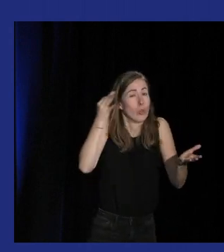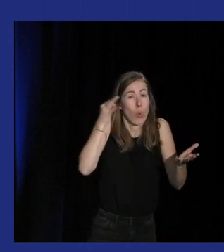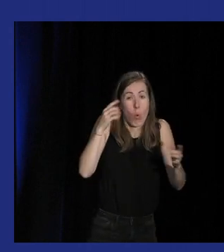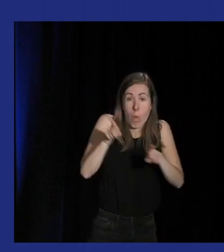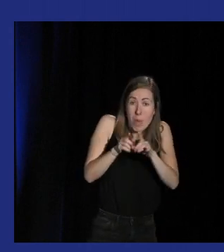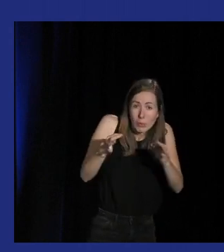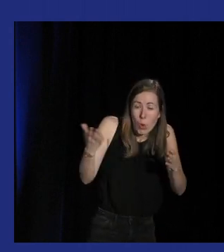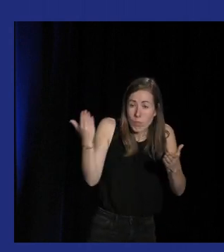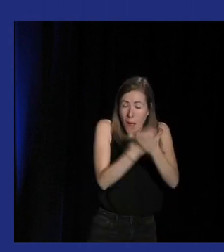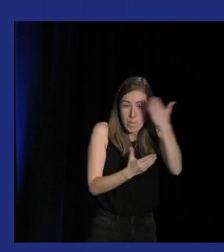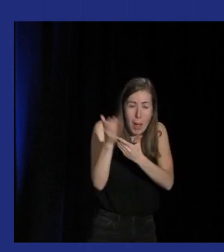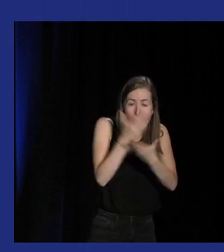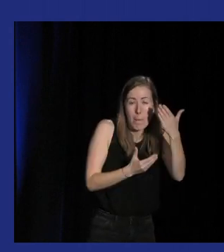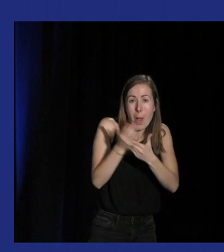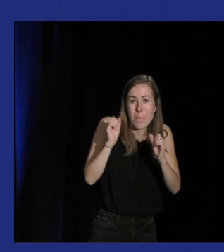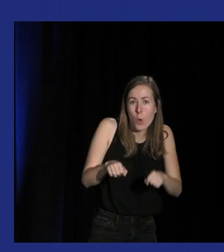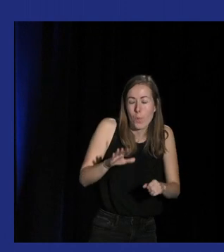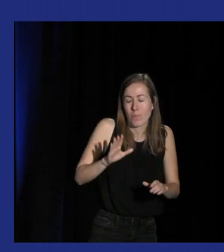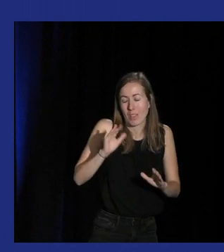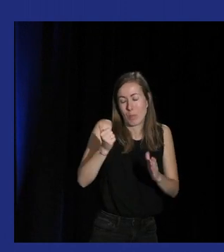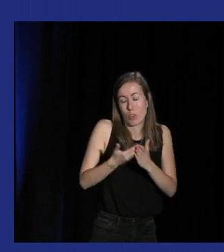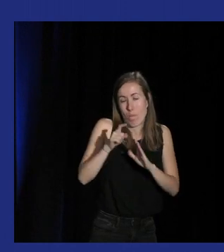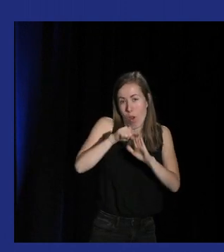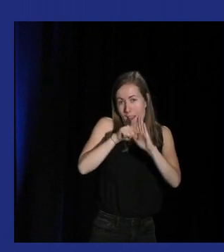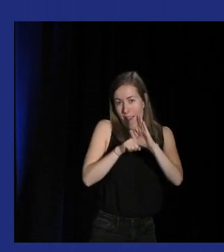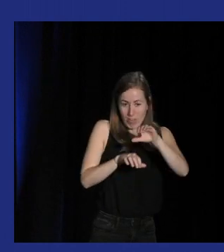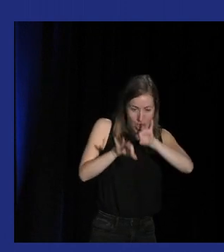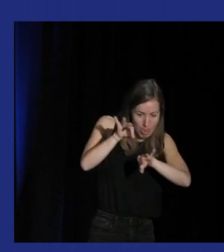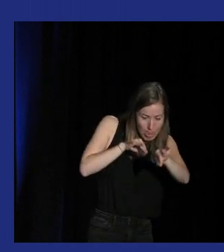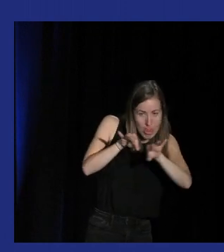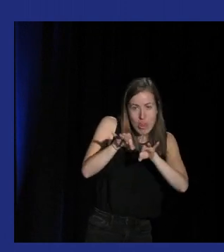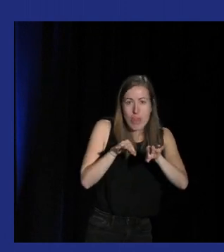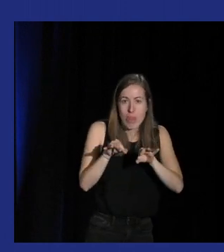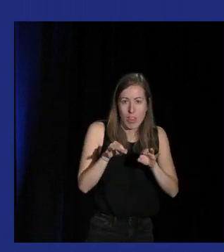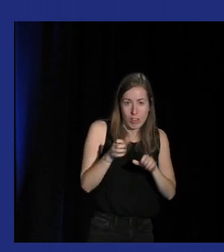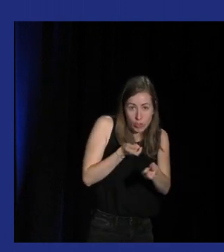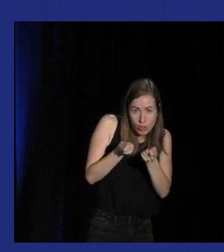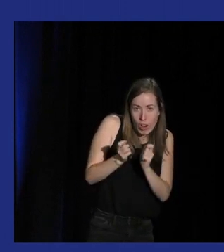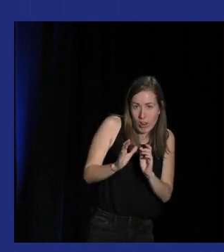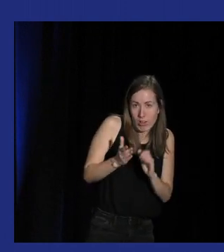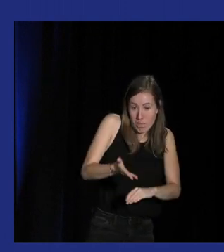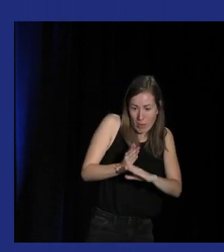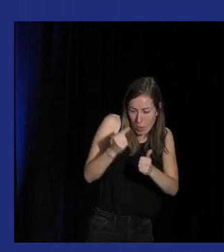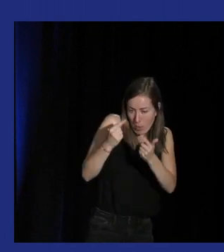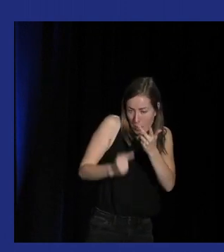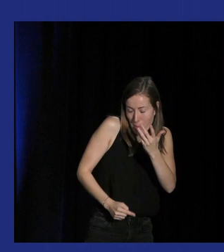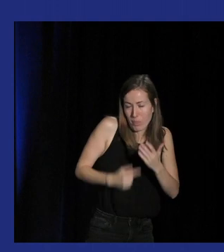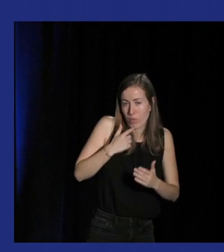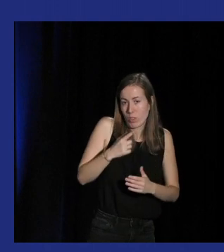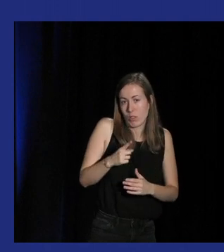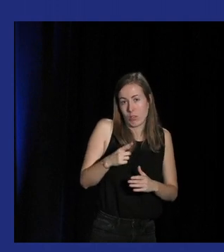qu'il faut termine des règles comme ça donc c'est un ça me semble d'outil des outils logiciels ou des outils dans le jeu lui-même